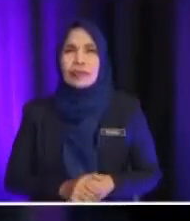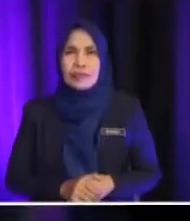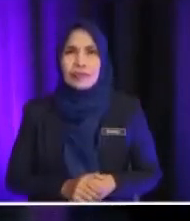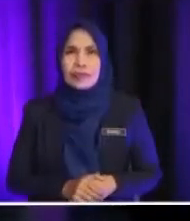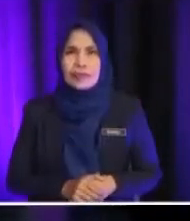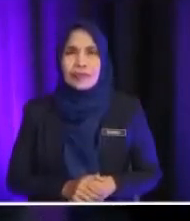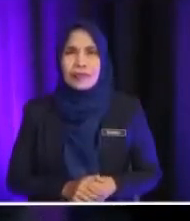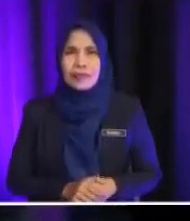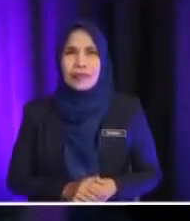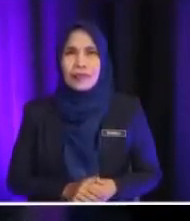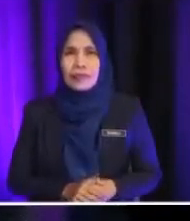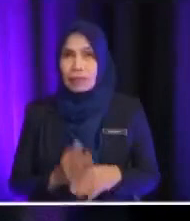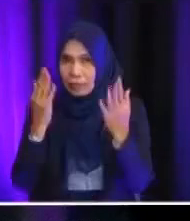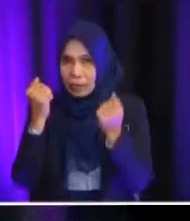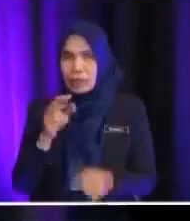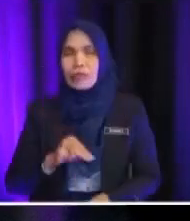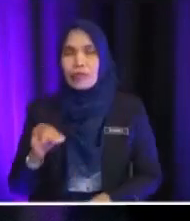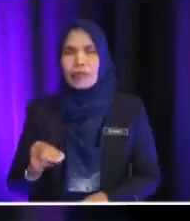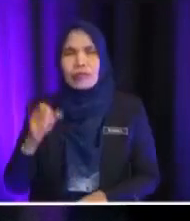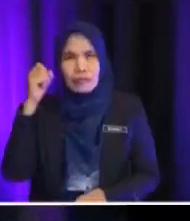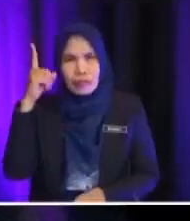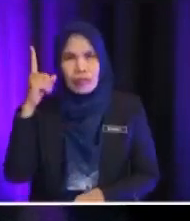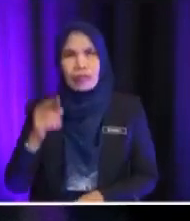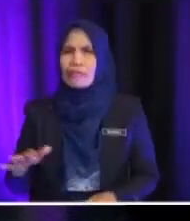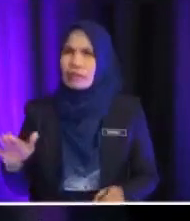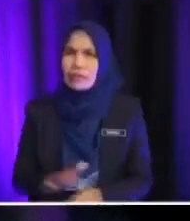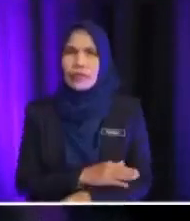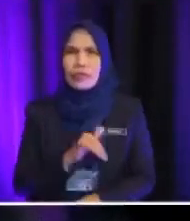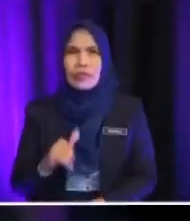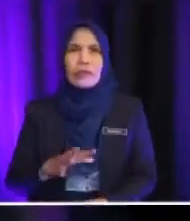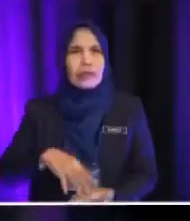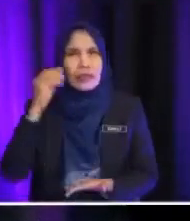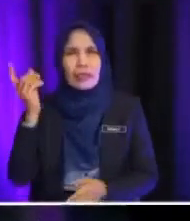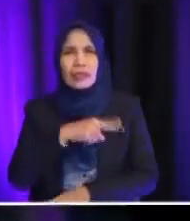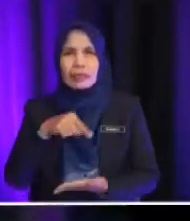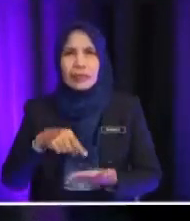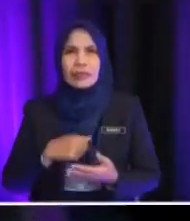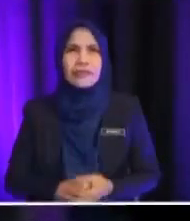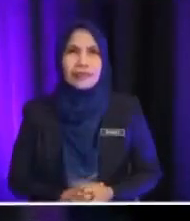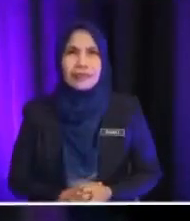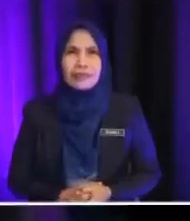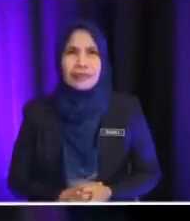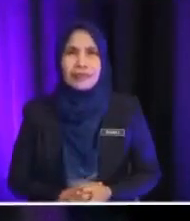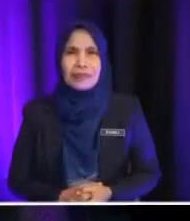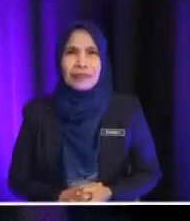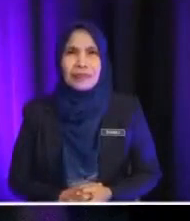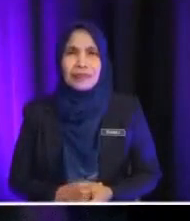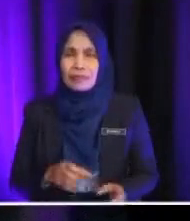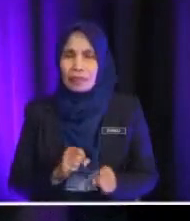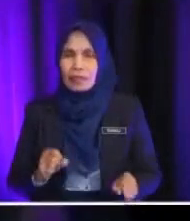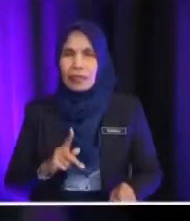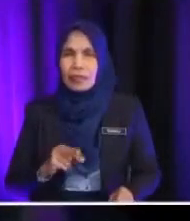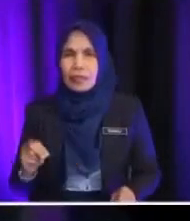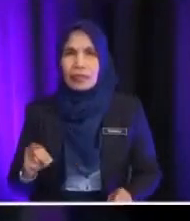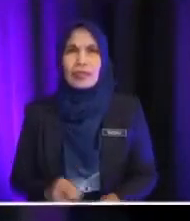ini dan diharapkan murid-murid di rumah memahami sepenuhnya pengisian untuk mata pelajaran kita pada hari ini iaitu penyediaan dan